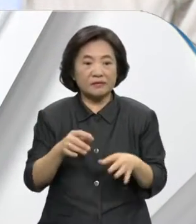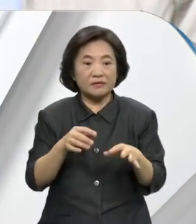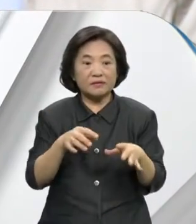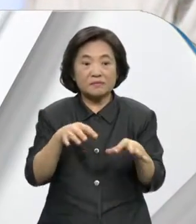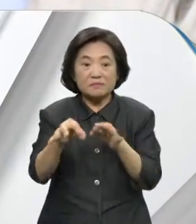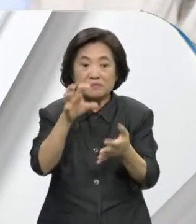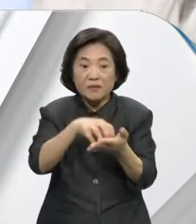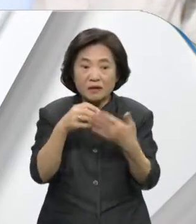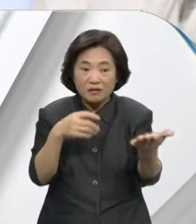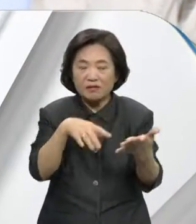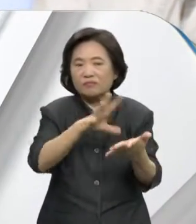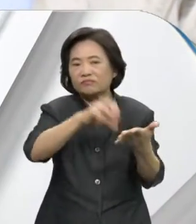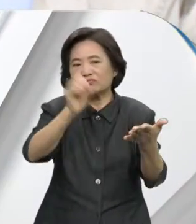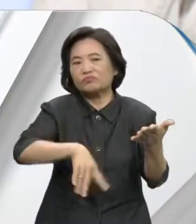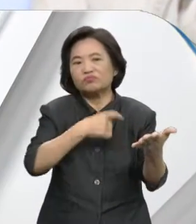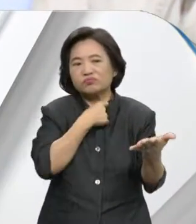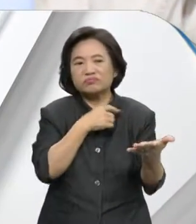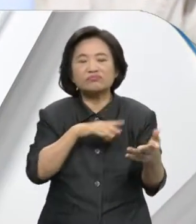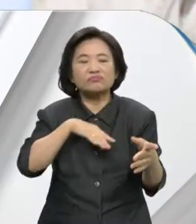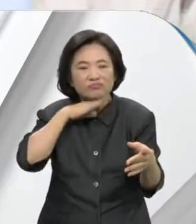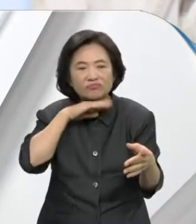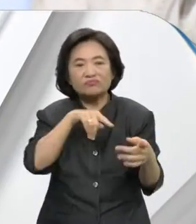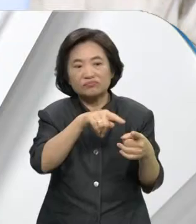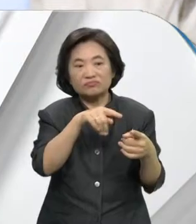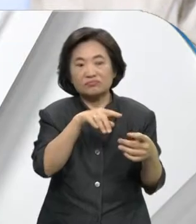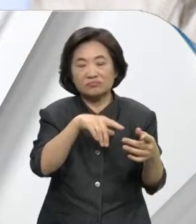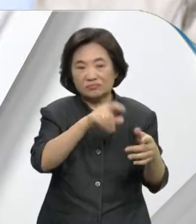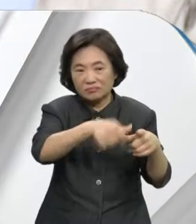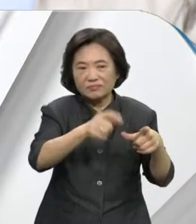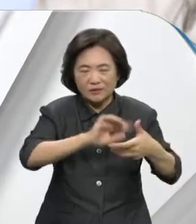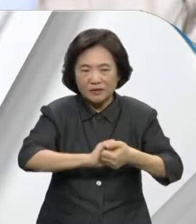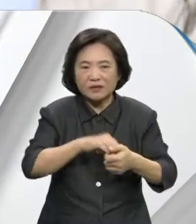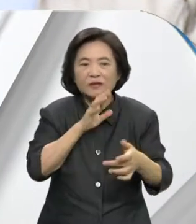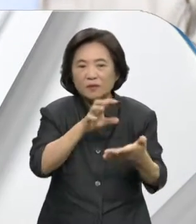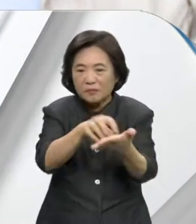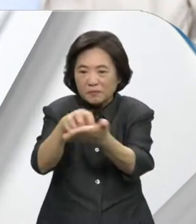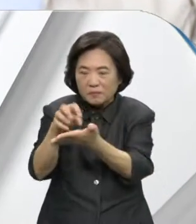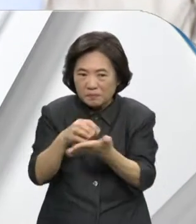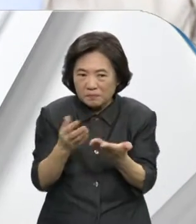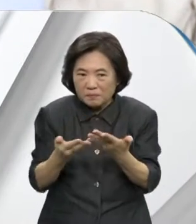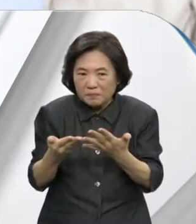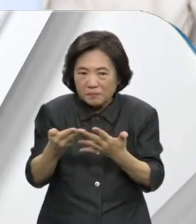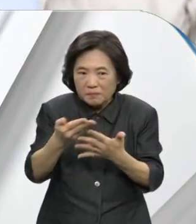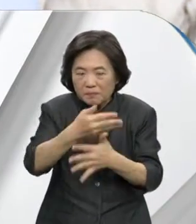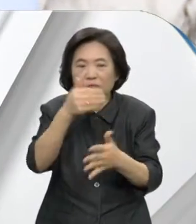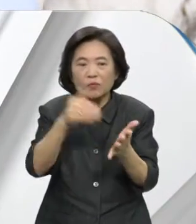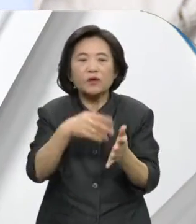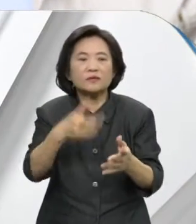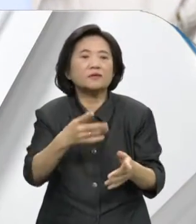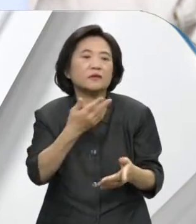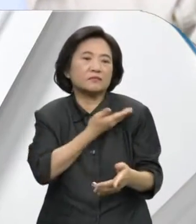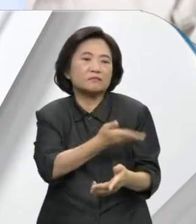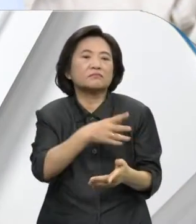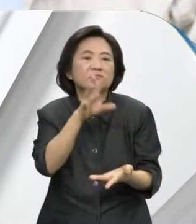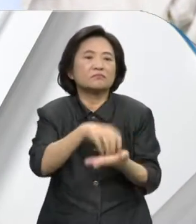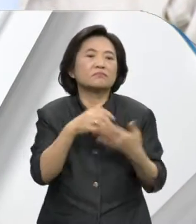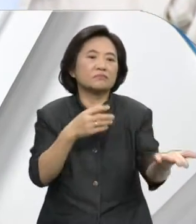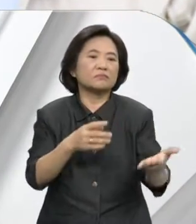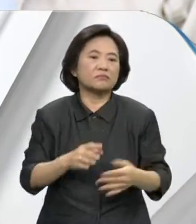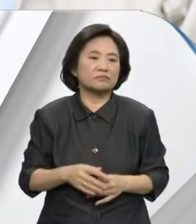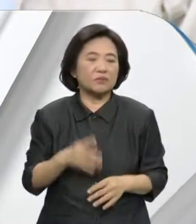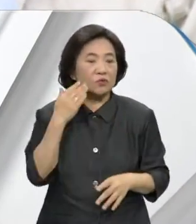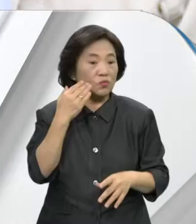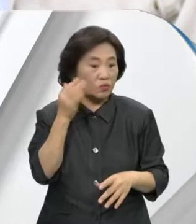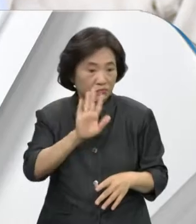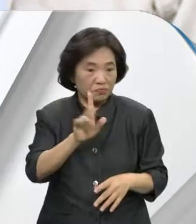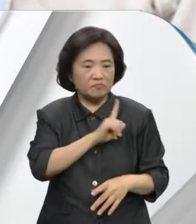照。待厂商跑完相关程序，才能允许厂商我在营业，否则是